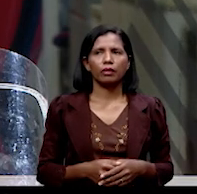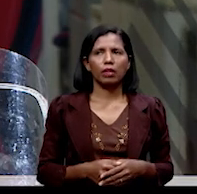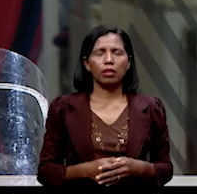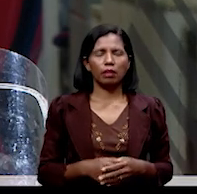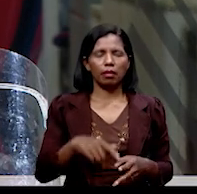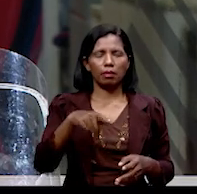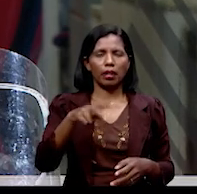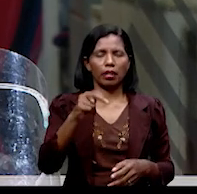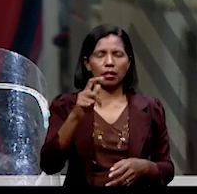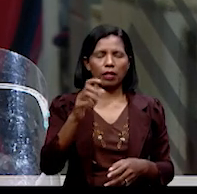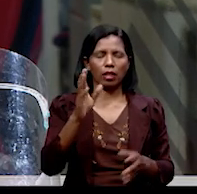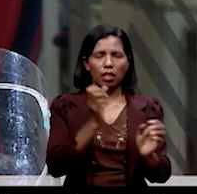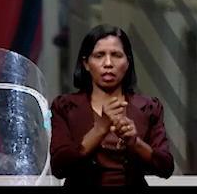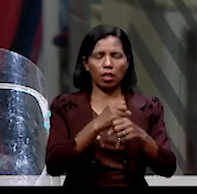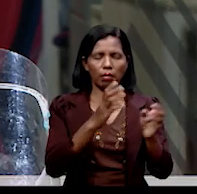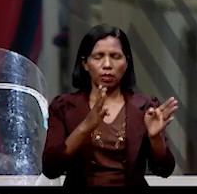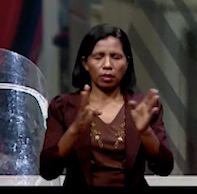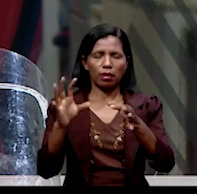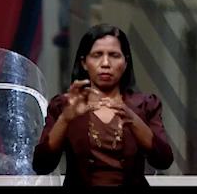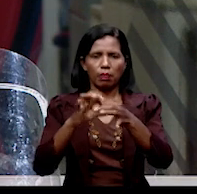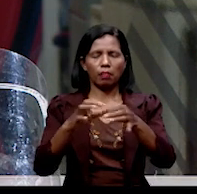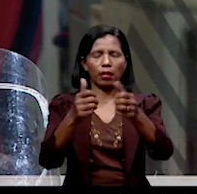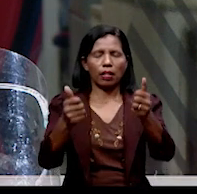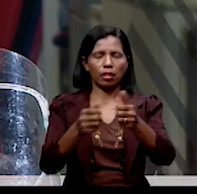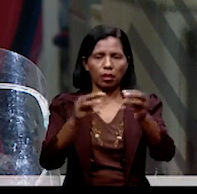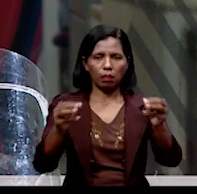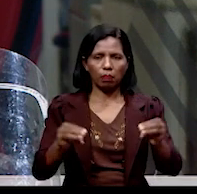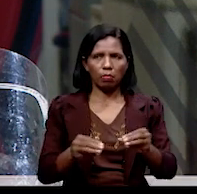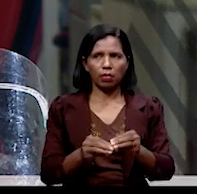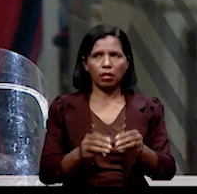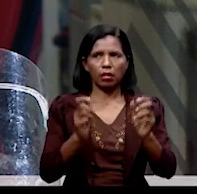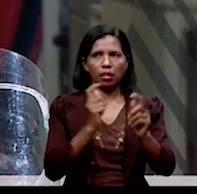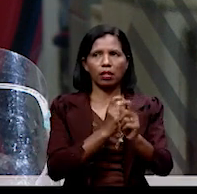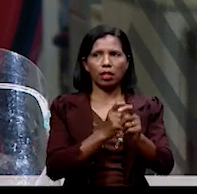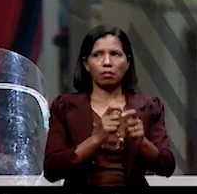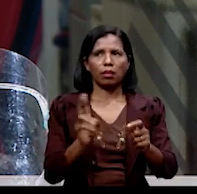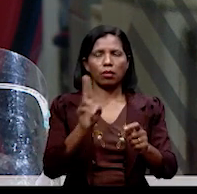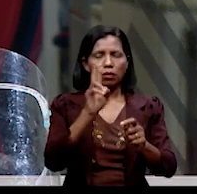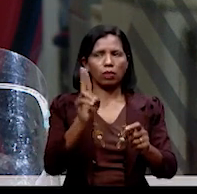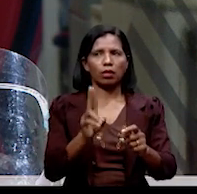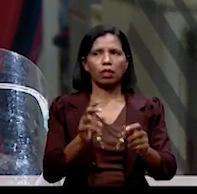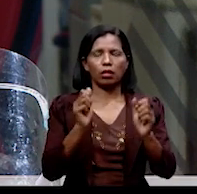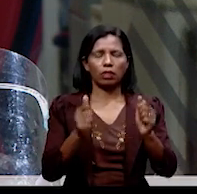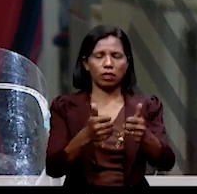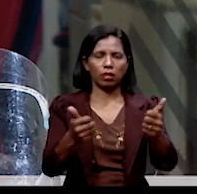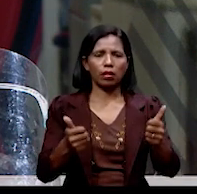Pentele ala proses identifikasyon ba membru Artemoris sanuri sineng tamba tenta okupa fale resintu